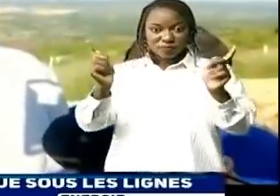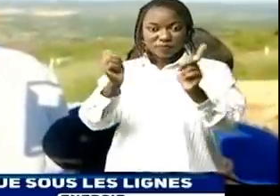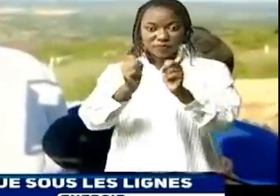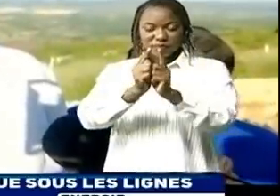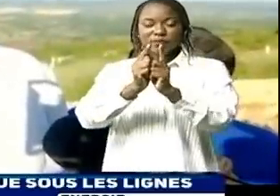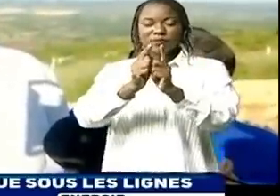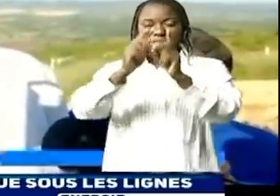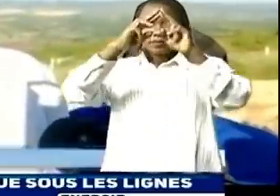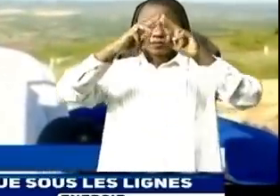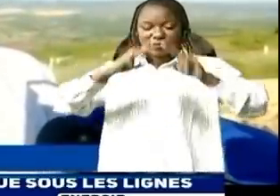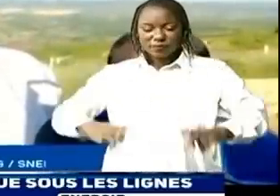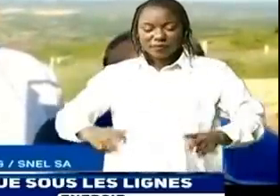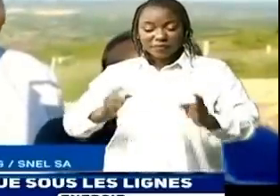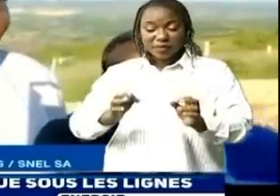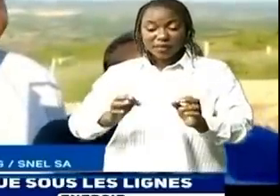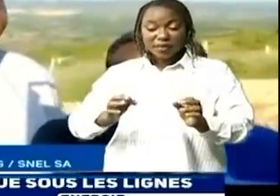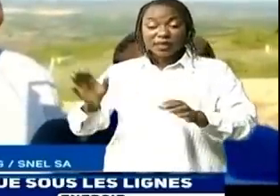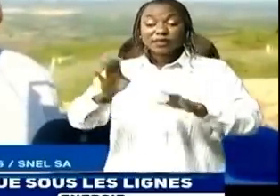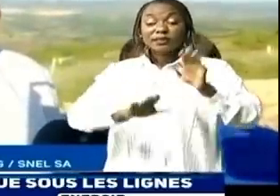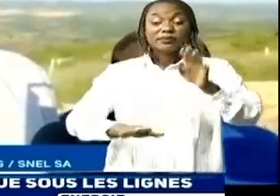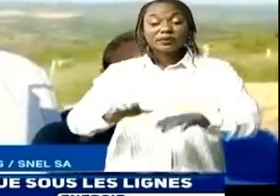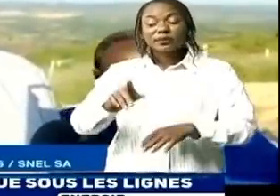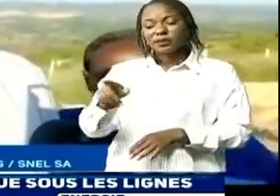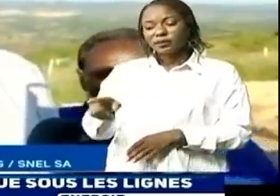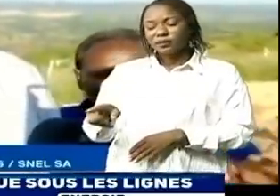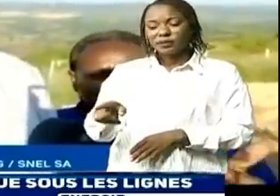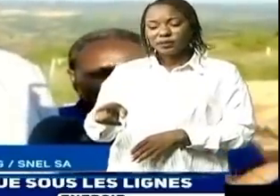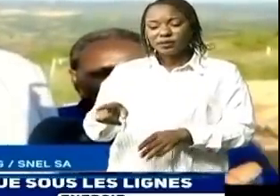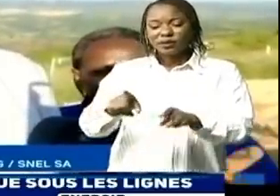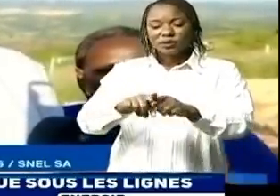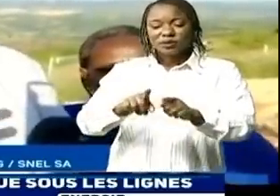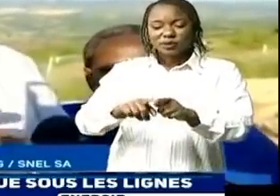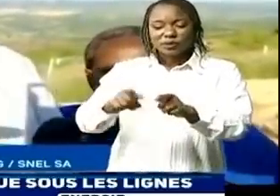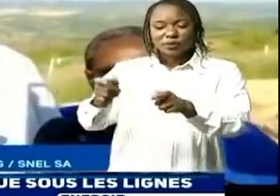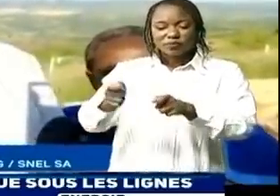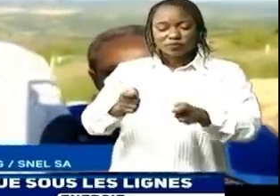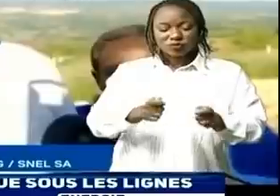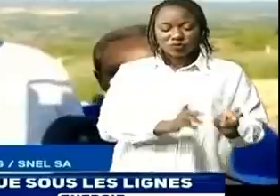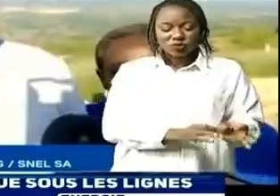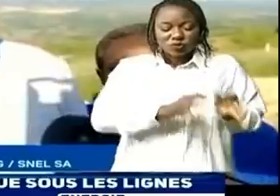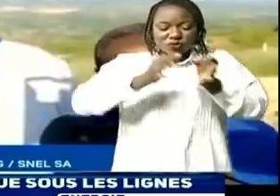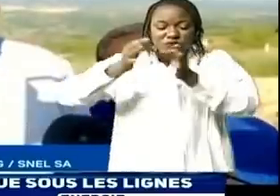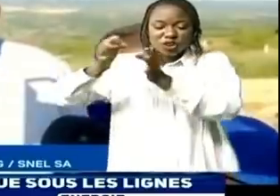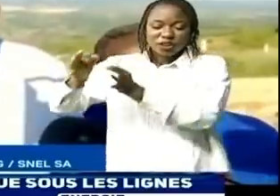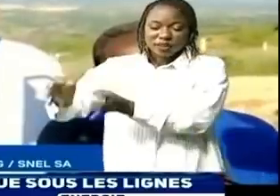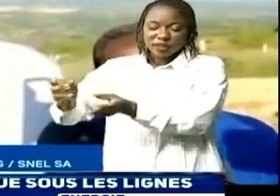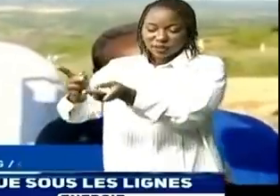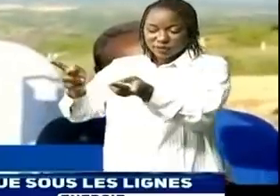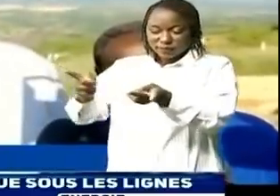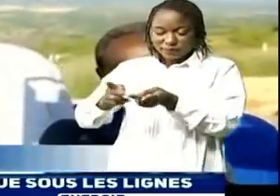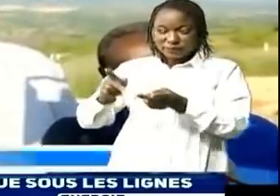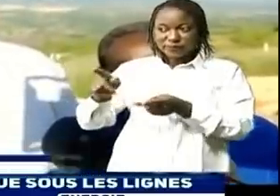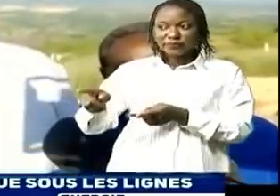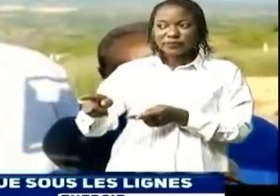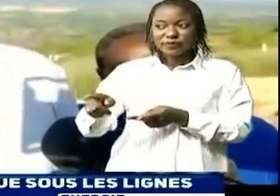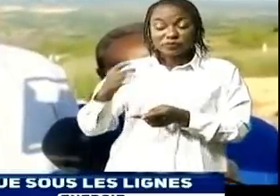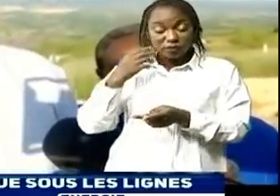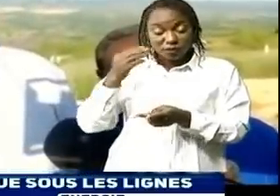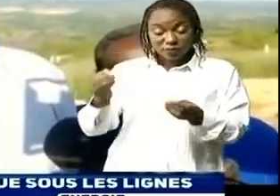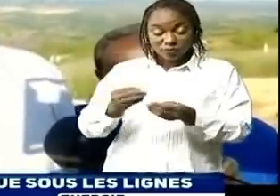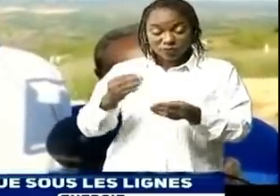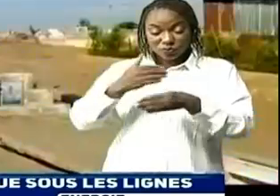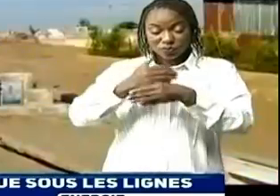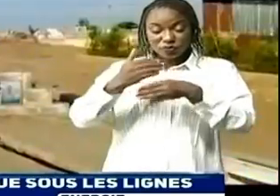il y a un cimetière et que la présence de ce cimetière nous pousse à changer la configuration de ce qui a été construit